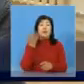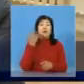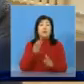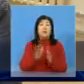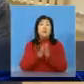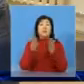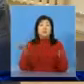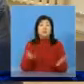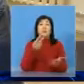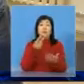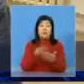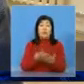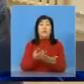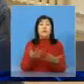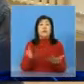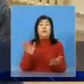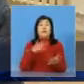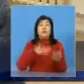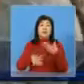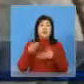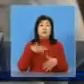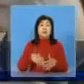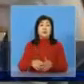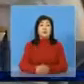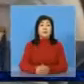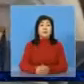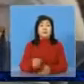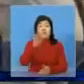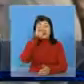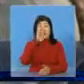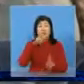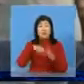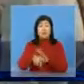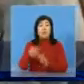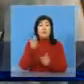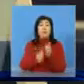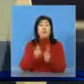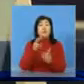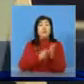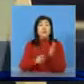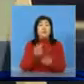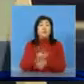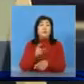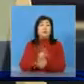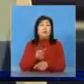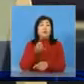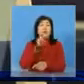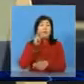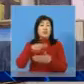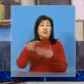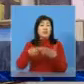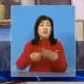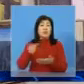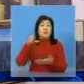тізімді жібергесін көріп балалардың жеңгеніне қуанып жатамыз. Еліміз бойынша бұл байқауға 70 мыңнан астам жас суретшінің туындысы